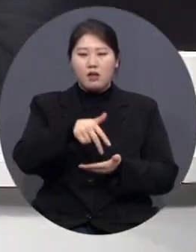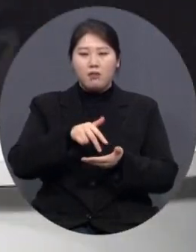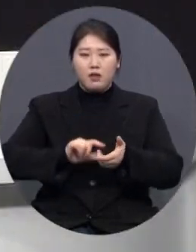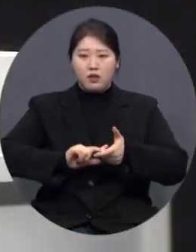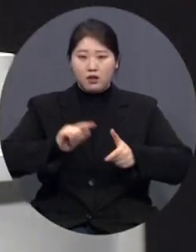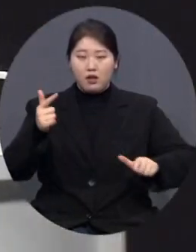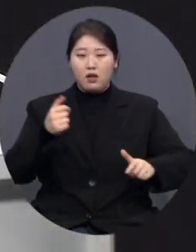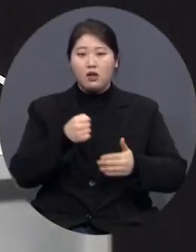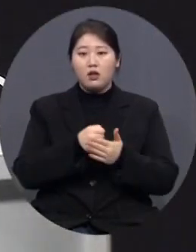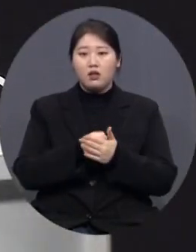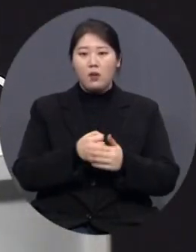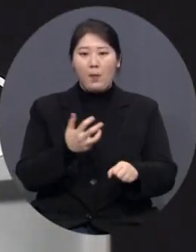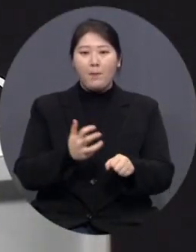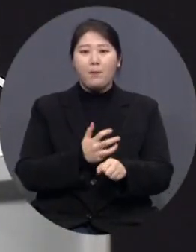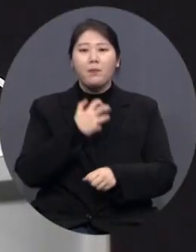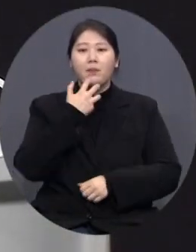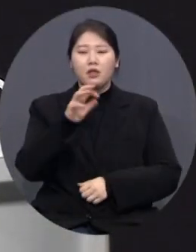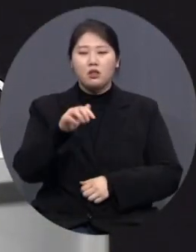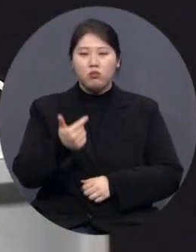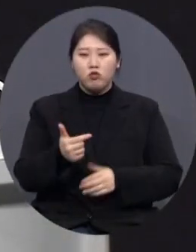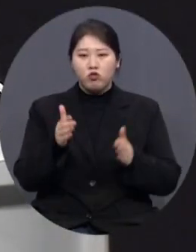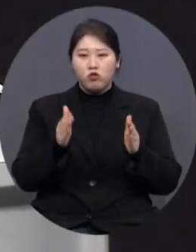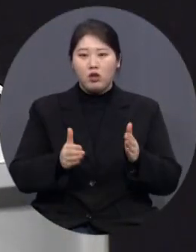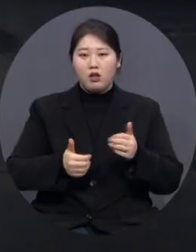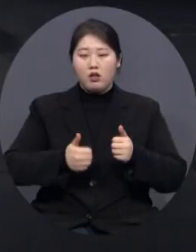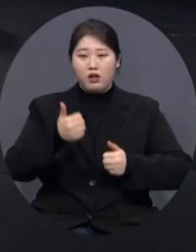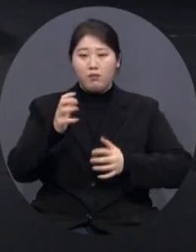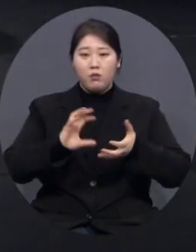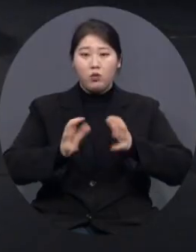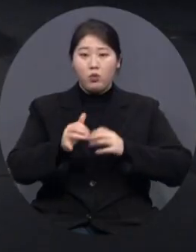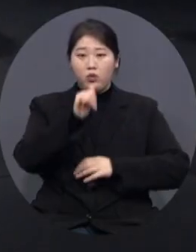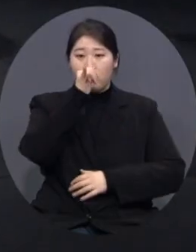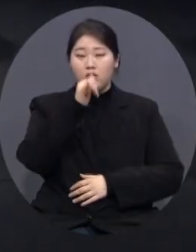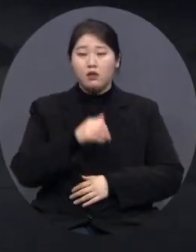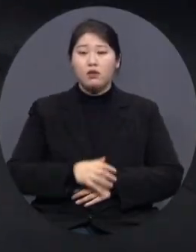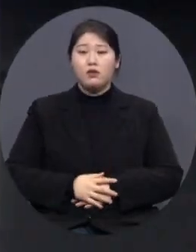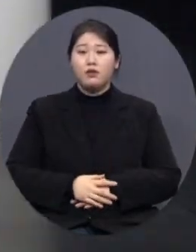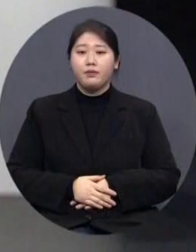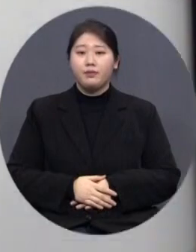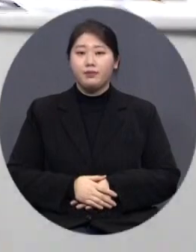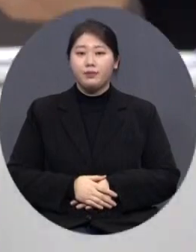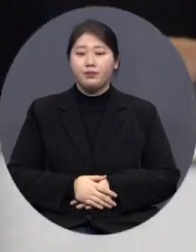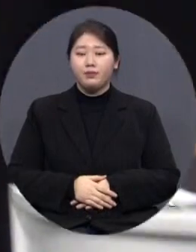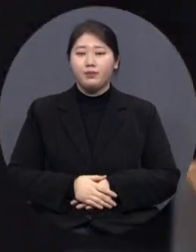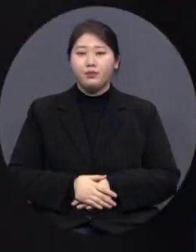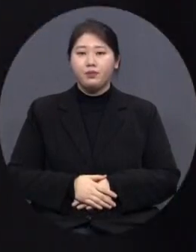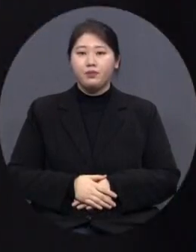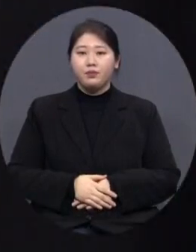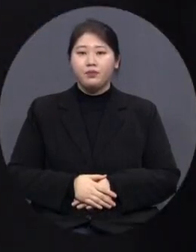보이며 80분 동안 팽팽한 신경전을 버렸습니다 MBC 뉴스 조인입니다